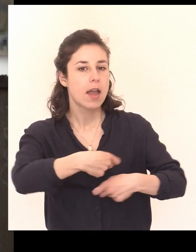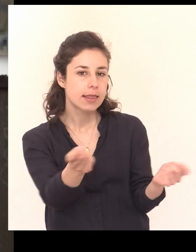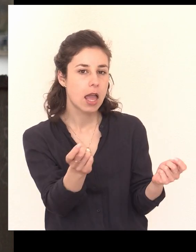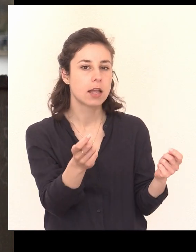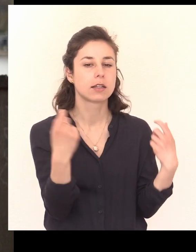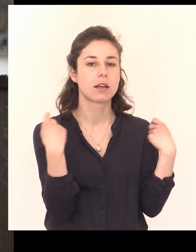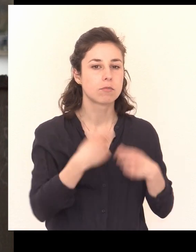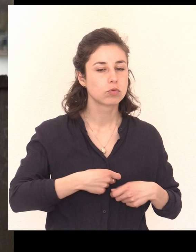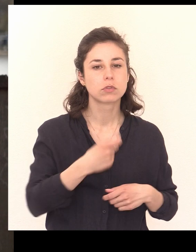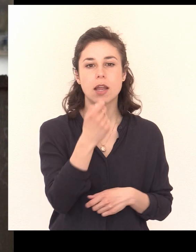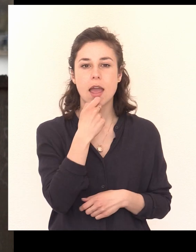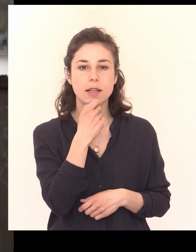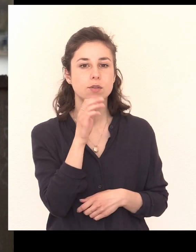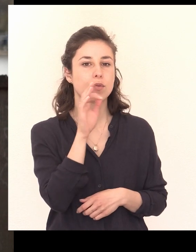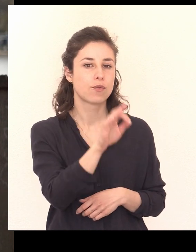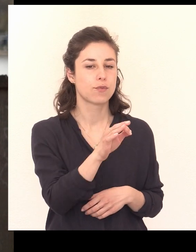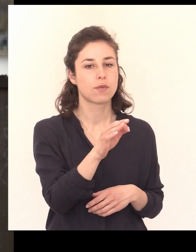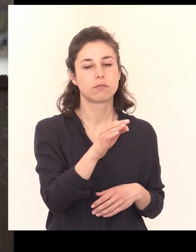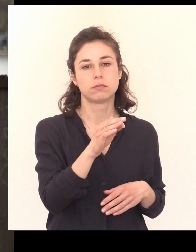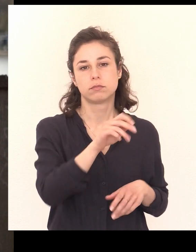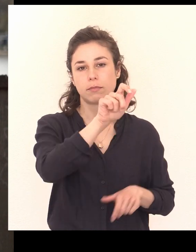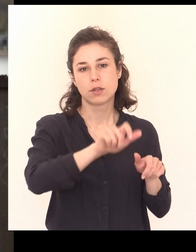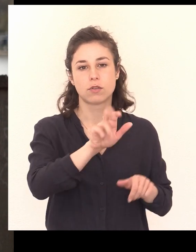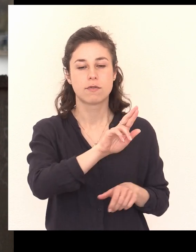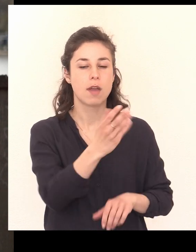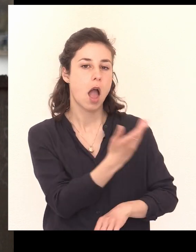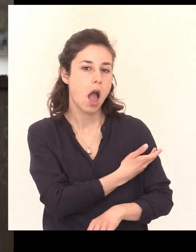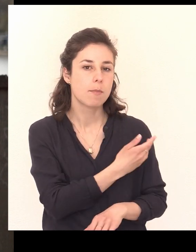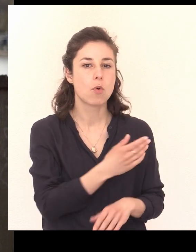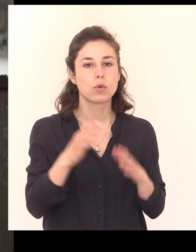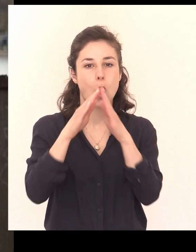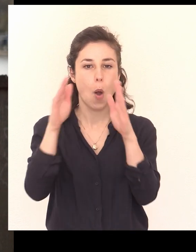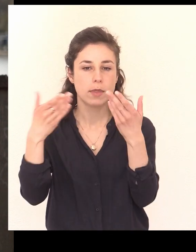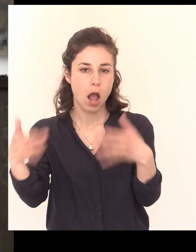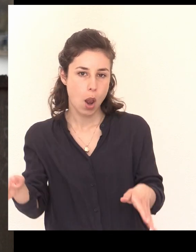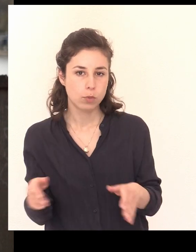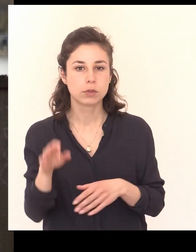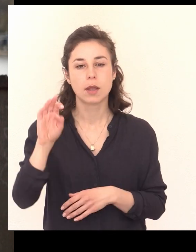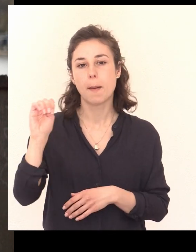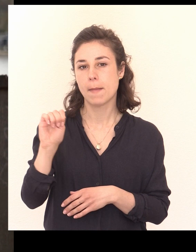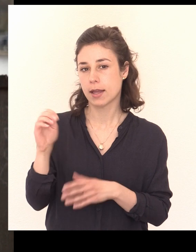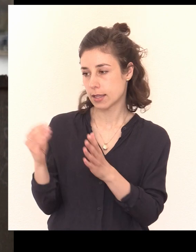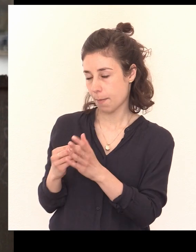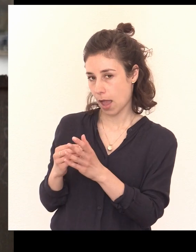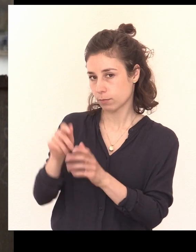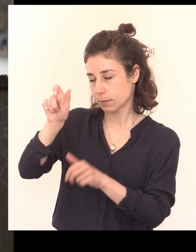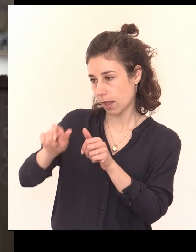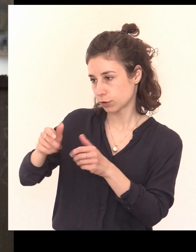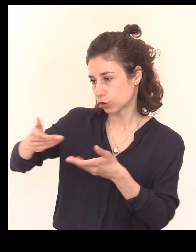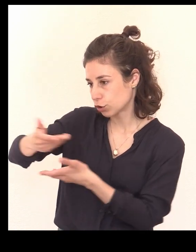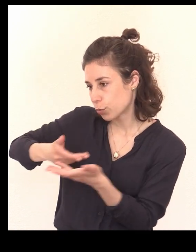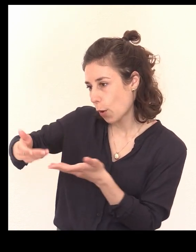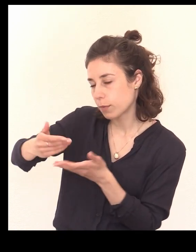alltäglichen Lebens an obdachlose und bedürftige Menschen. Marie war bei der Verteilung dabei und hat mit den Menschen